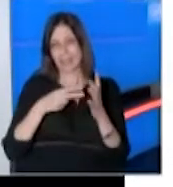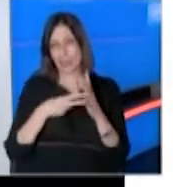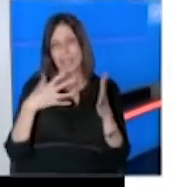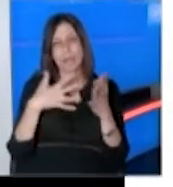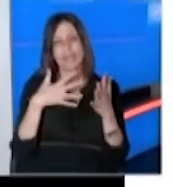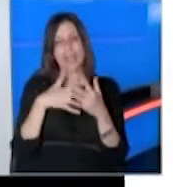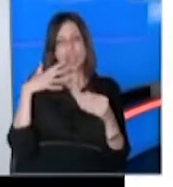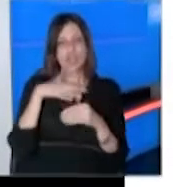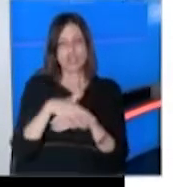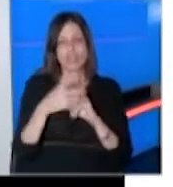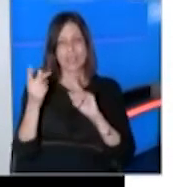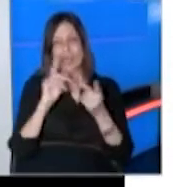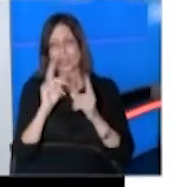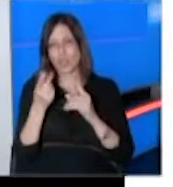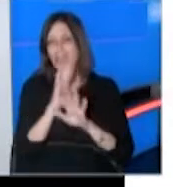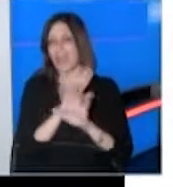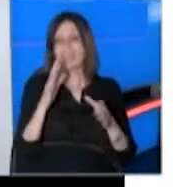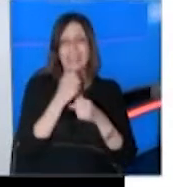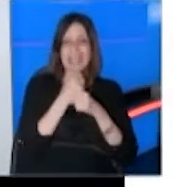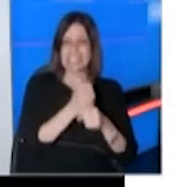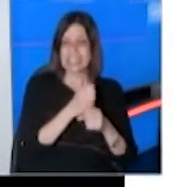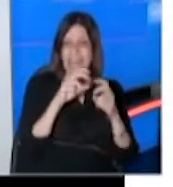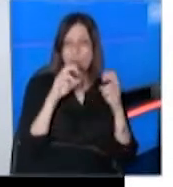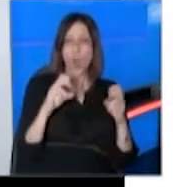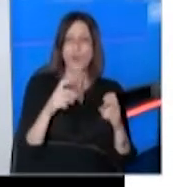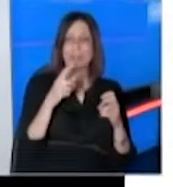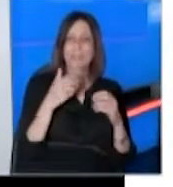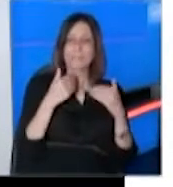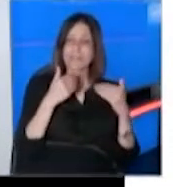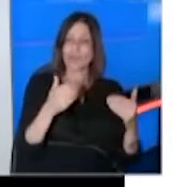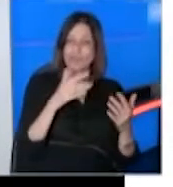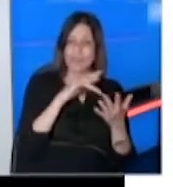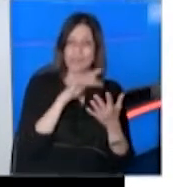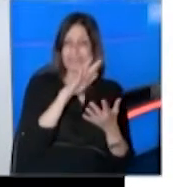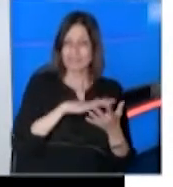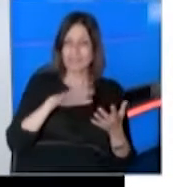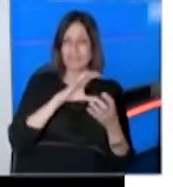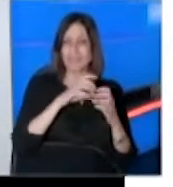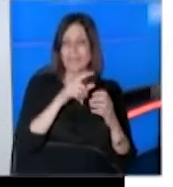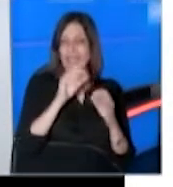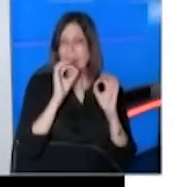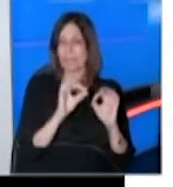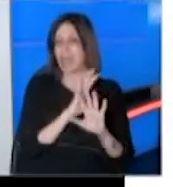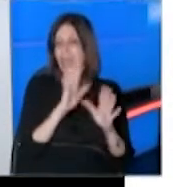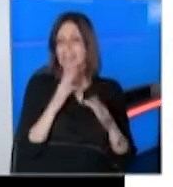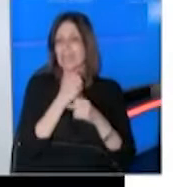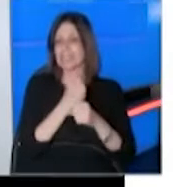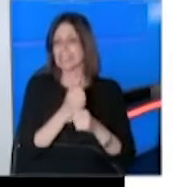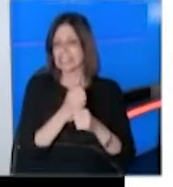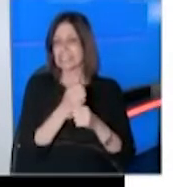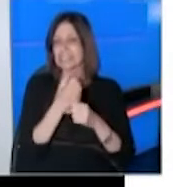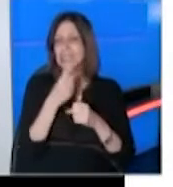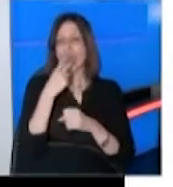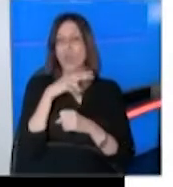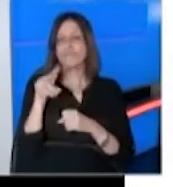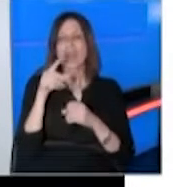לבחינת השפעות הדדיות במרחב. אין אף נציג לעיירות פיתוח ששוכנות בלב המרחב הכפרי האמיתי. אף נציג לגופי הטבע. אף נציג לרשות